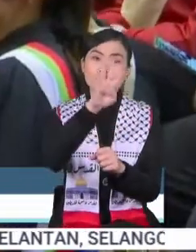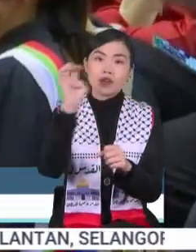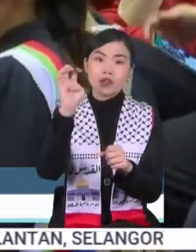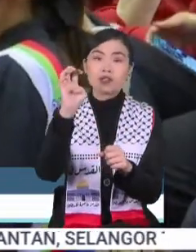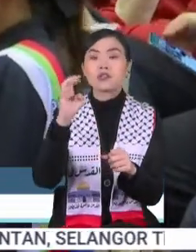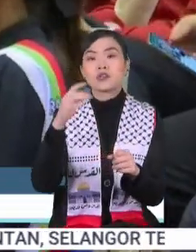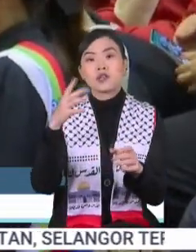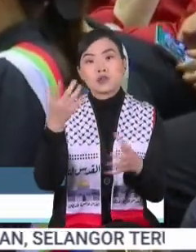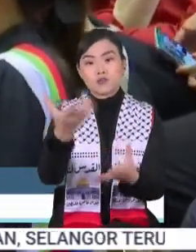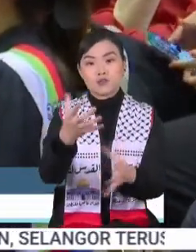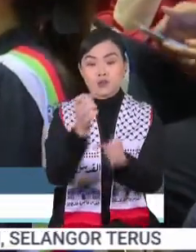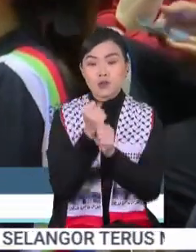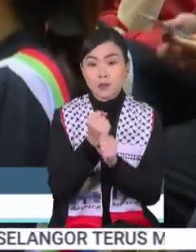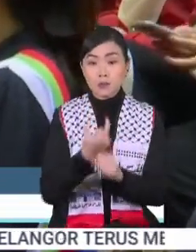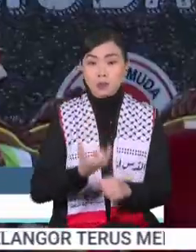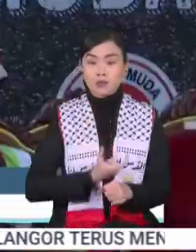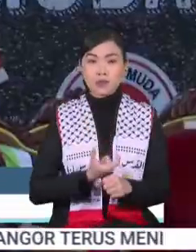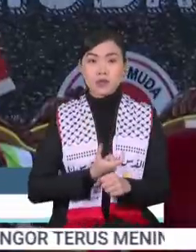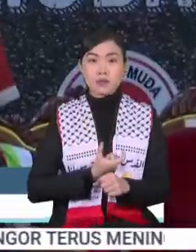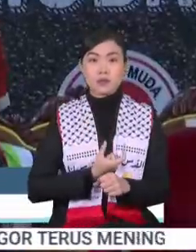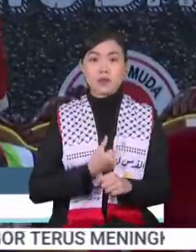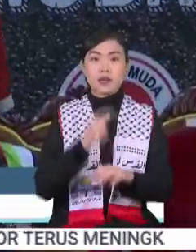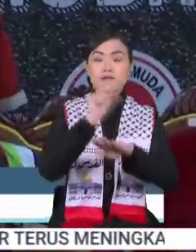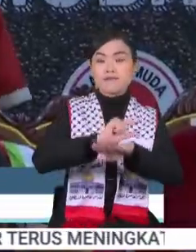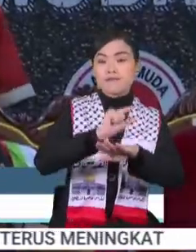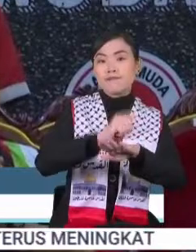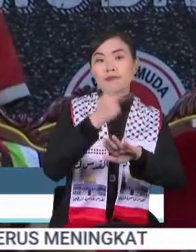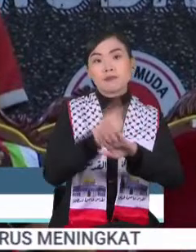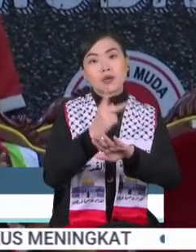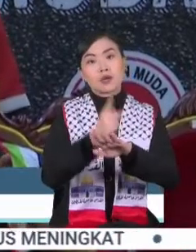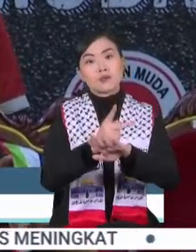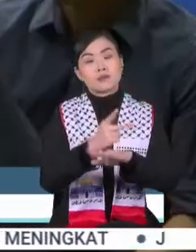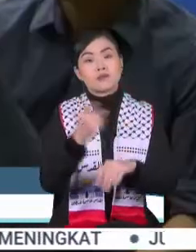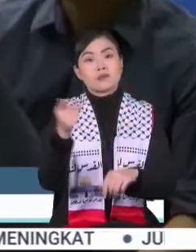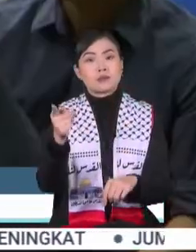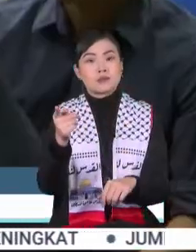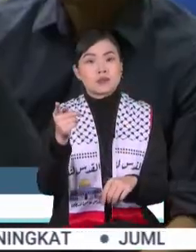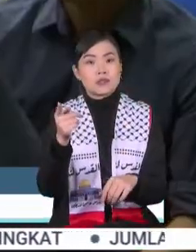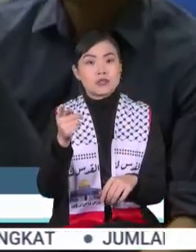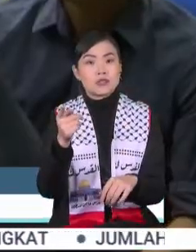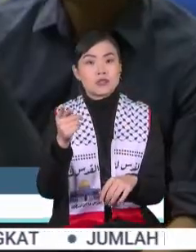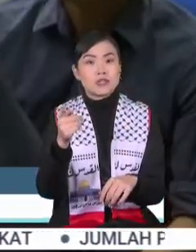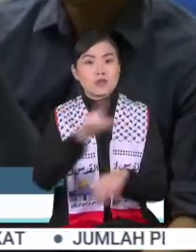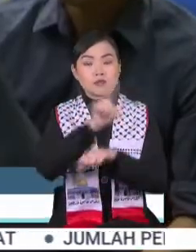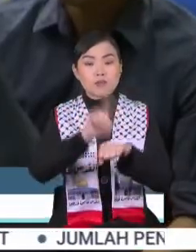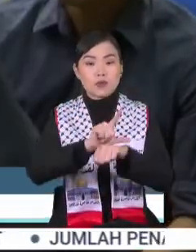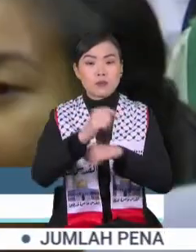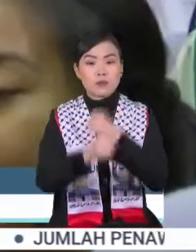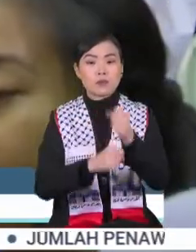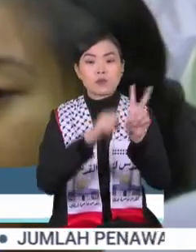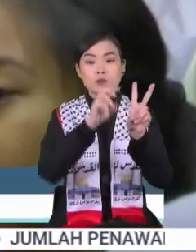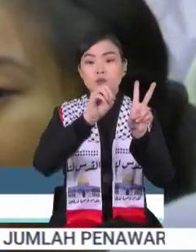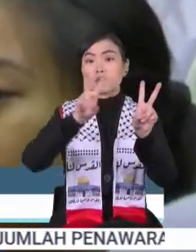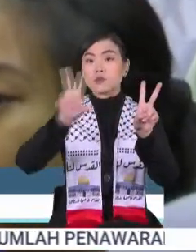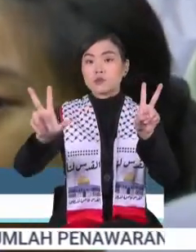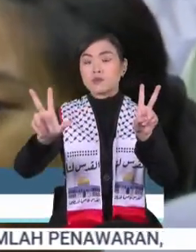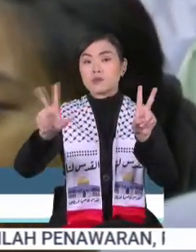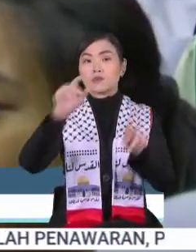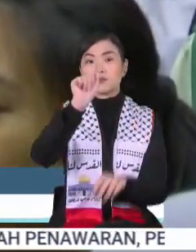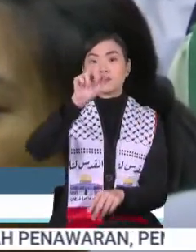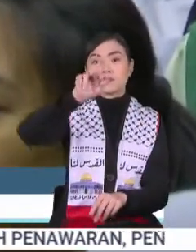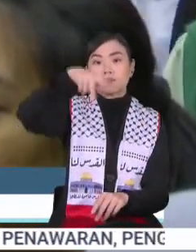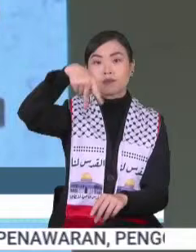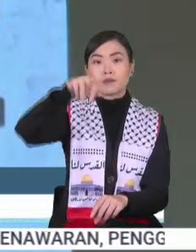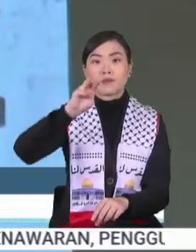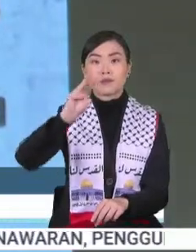keseluruhan pingat Gangsa dan perak telah menerima pentahan di Labuan pada bagi tahun 2023 arprm